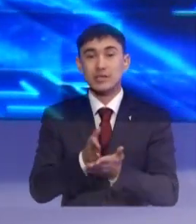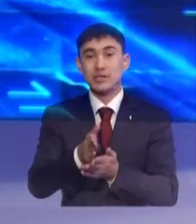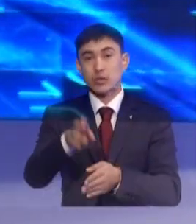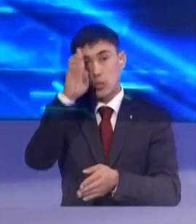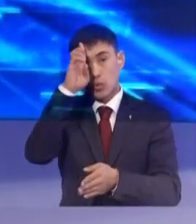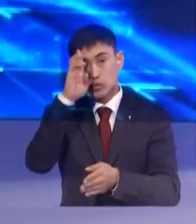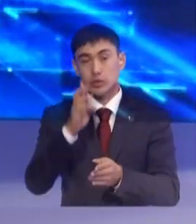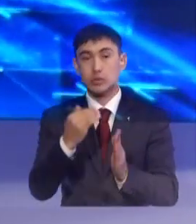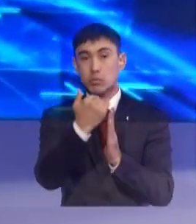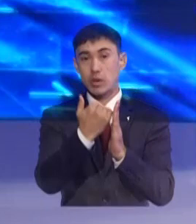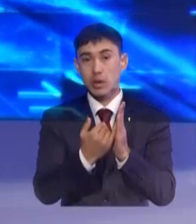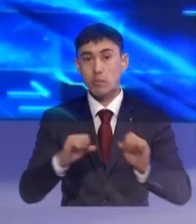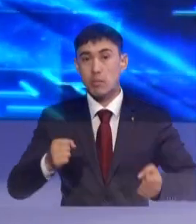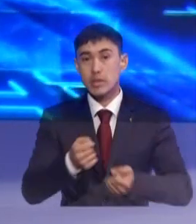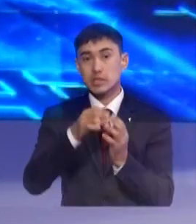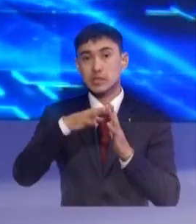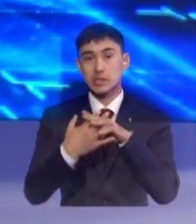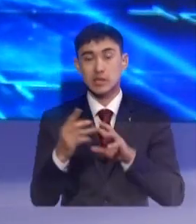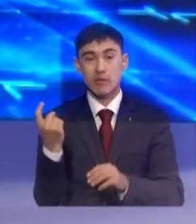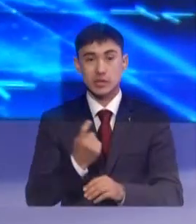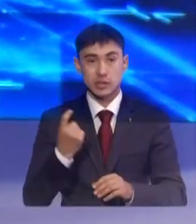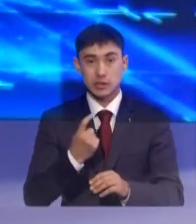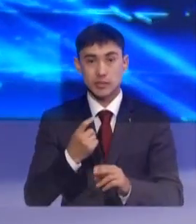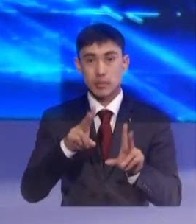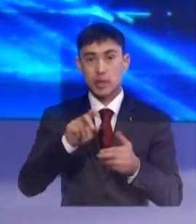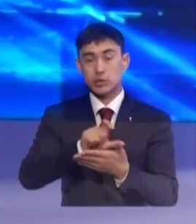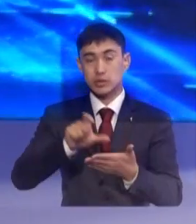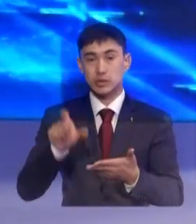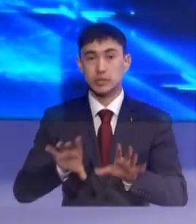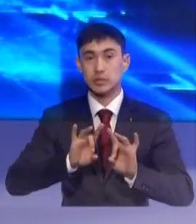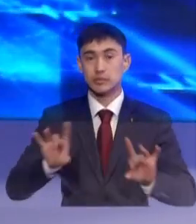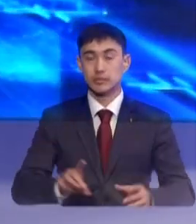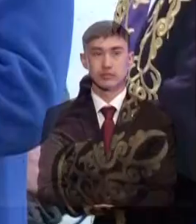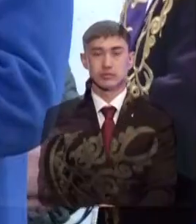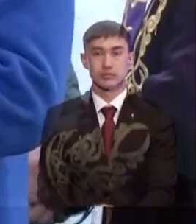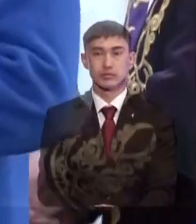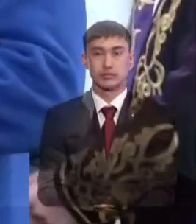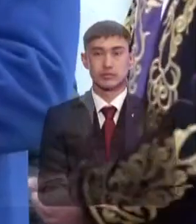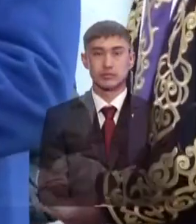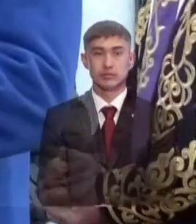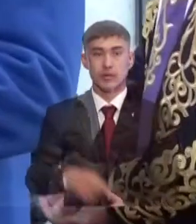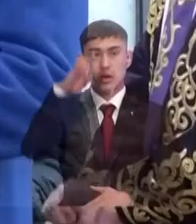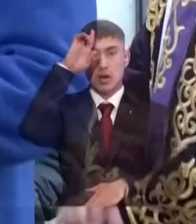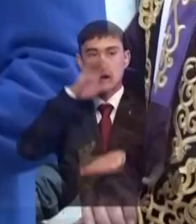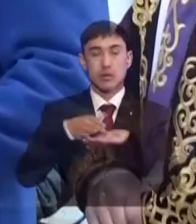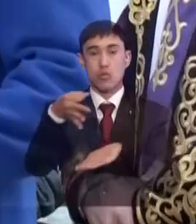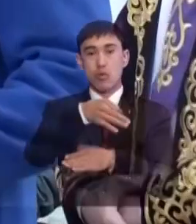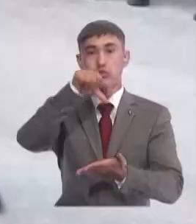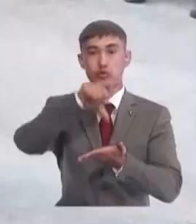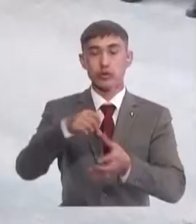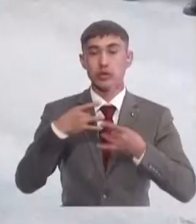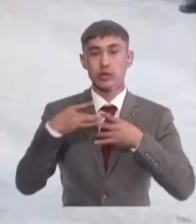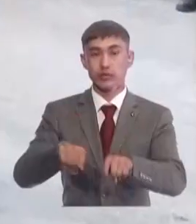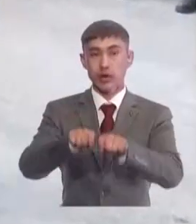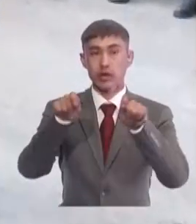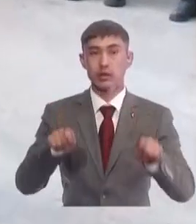реализации государственных программ поддержки сельского хозяйства. Тему продолжит наш корреспондент. Аким области принял участие в